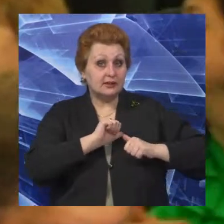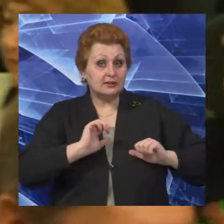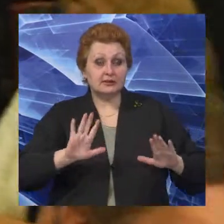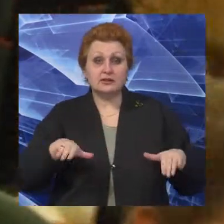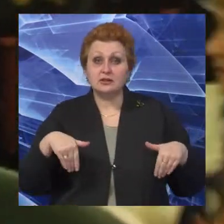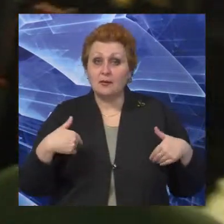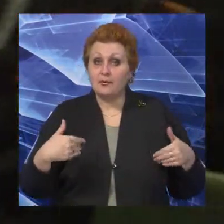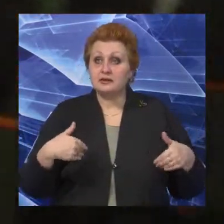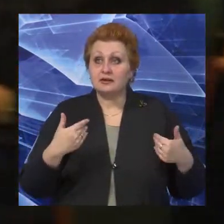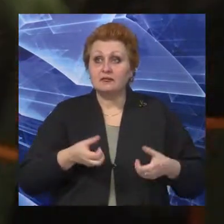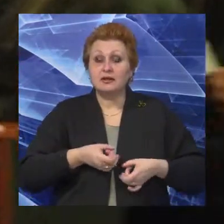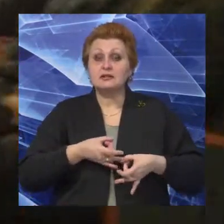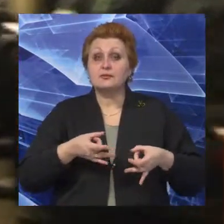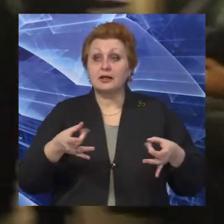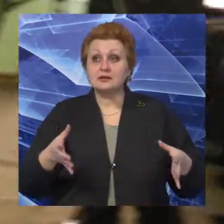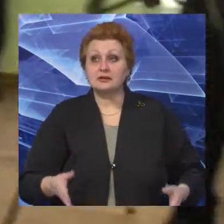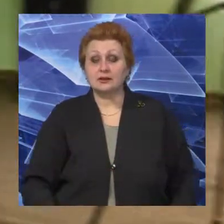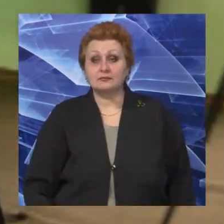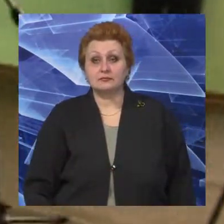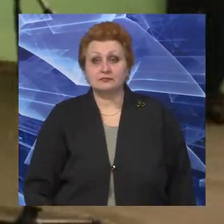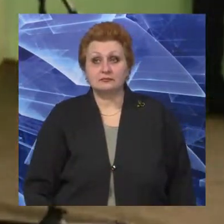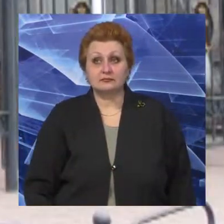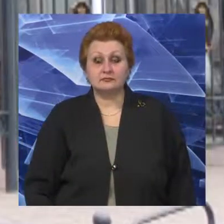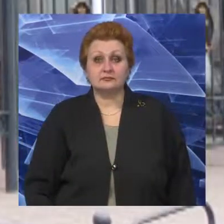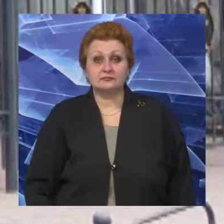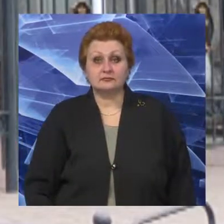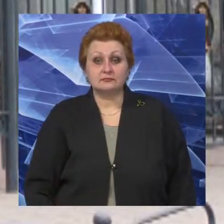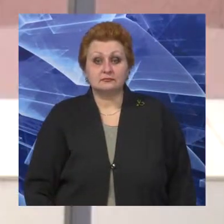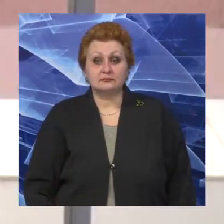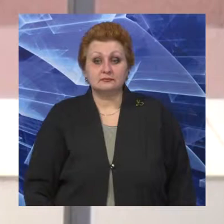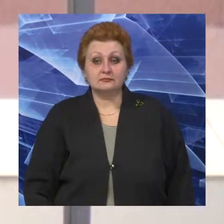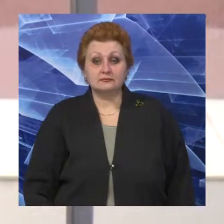сердечно поздравляет сотрудников с профессиональным праздником. Алик Исаев, Александр